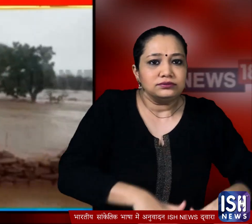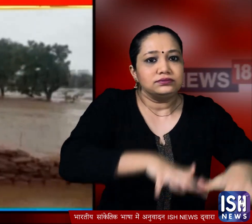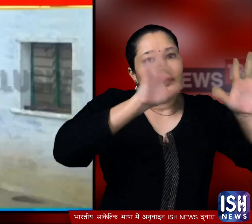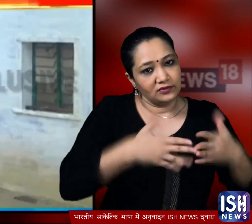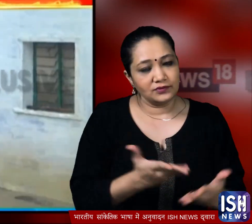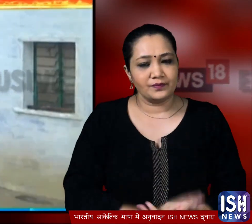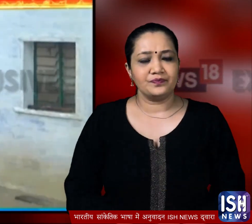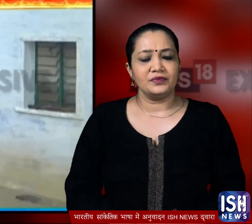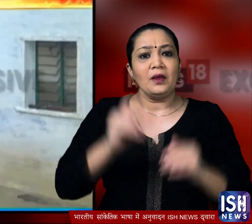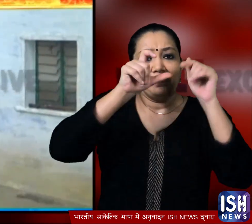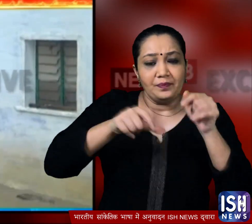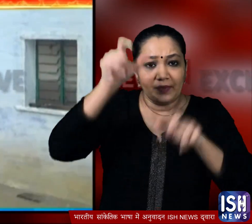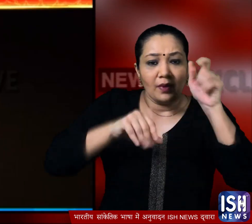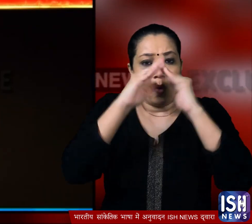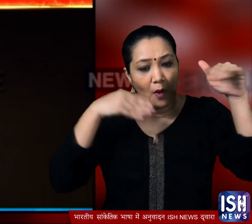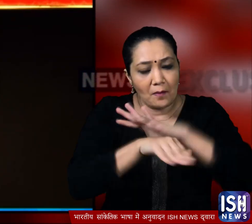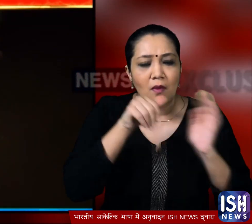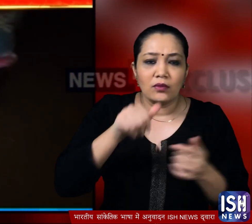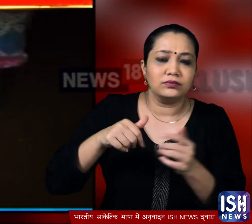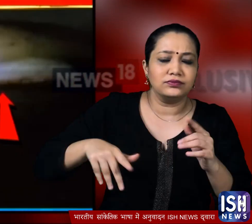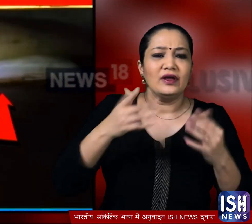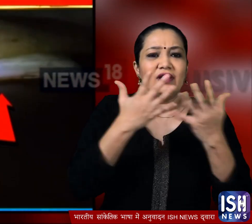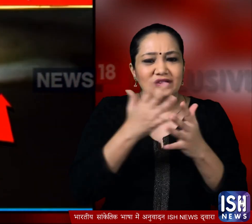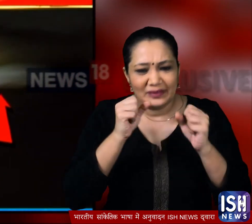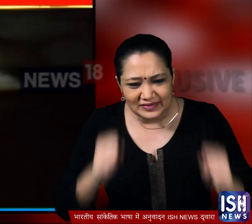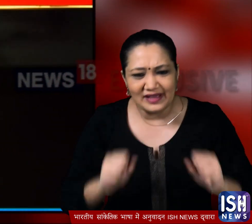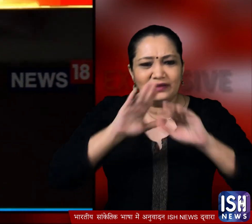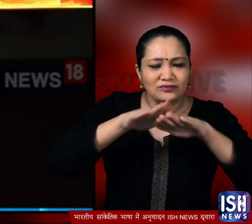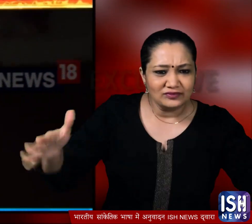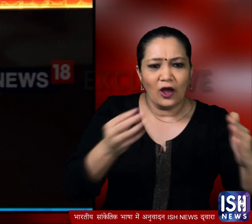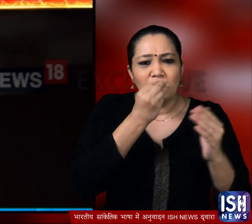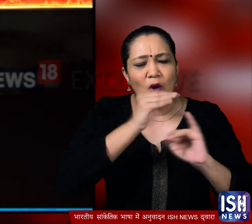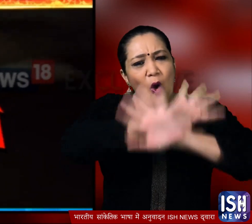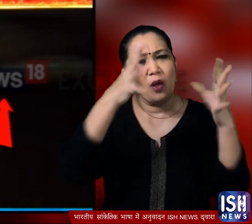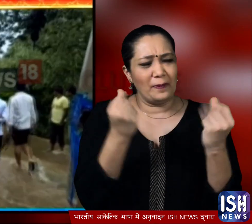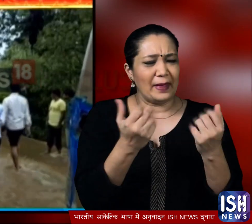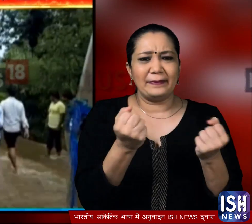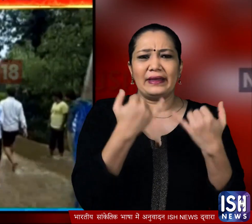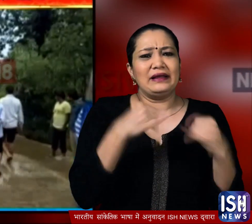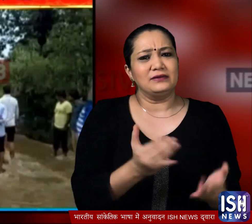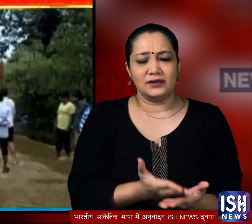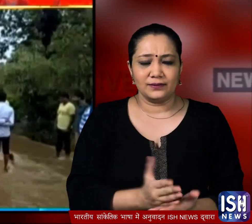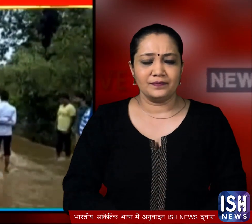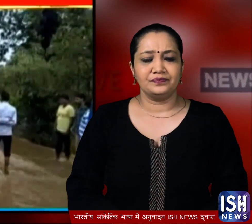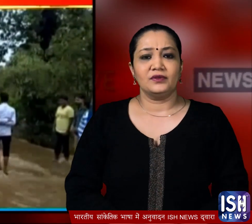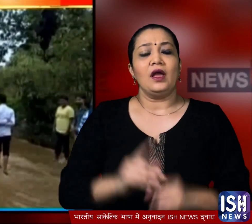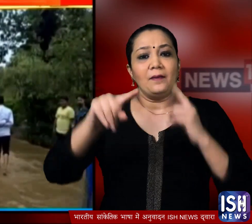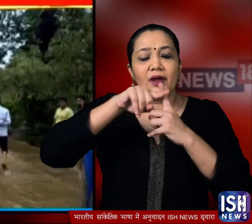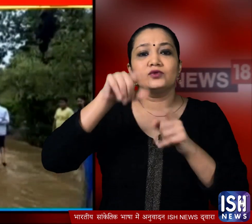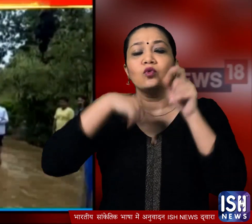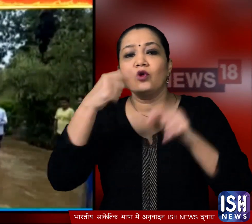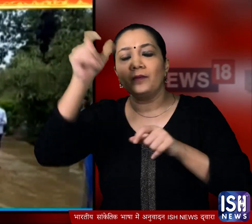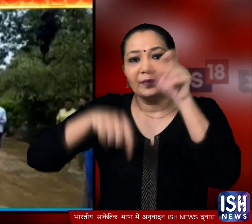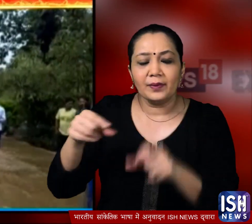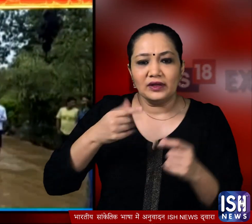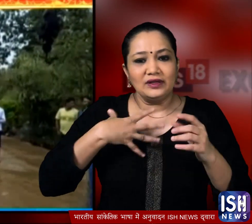गई। लोगों के घरों में पानी घुस गया, उनका फर्नीचर और खाने पीने का सामान सब कुछ गीला हो गया। मुसीबत तो उन लोगों की भी बढ़ गई